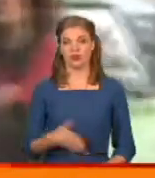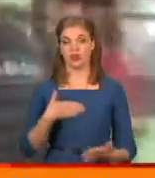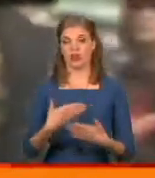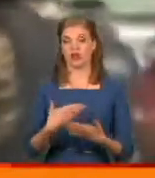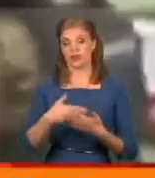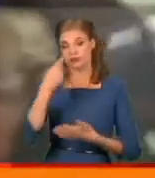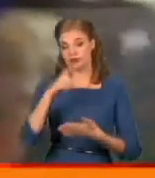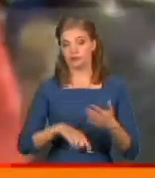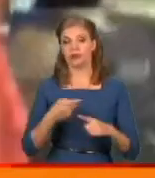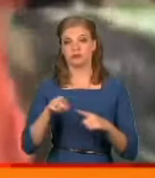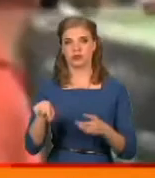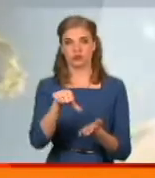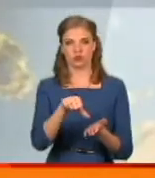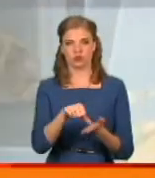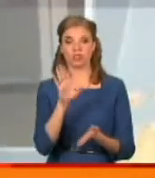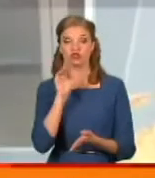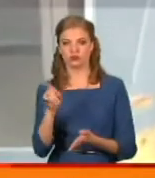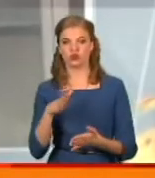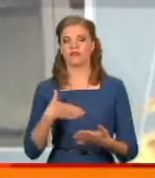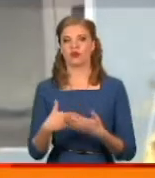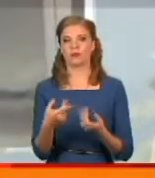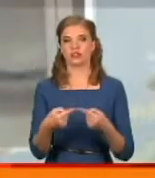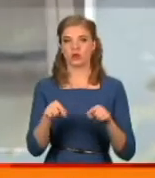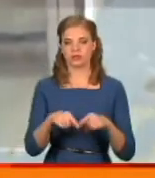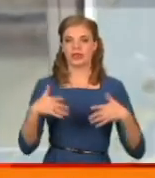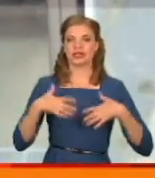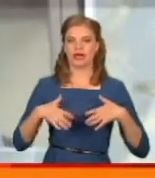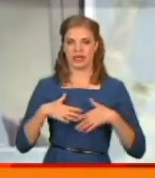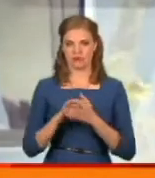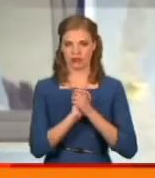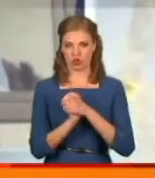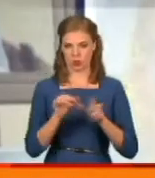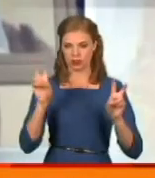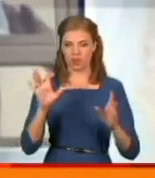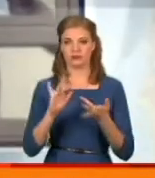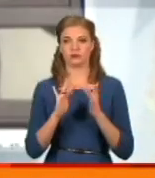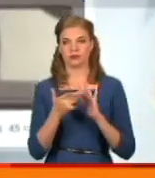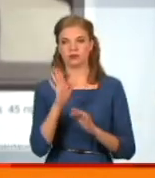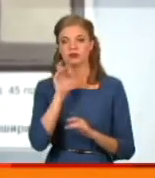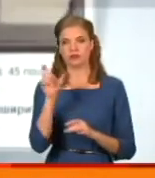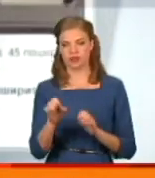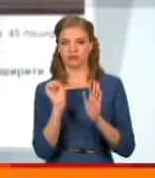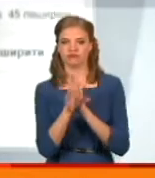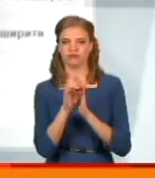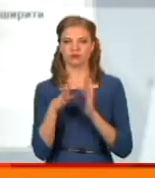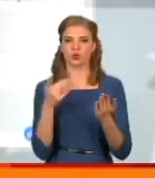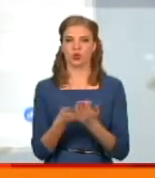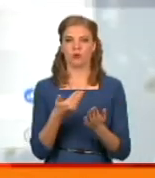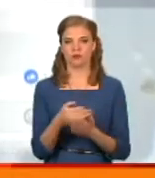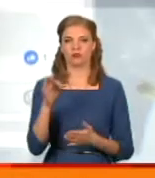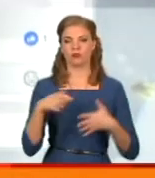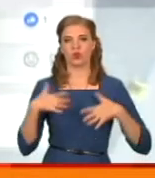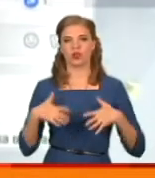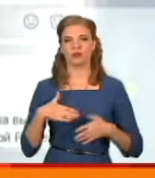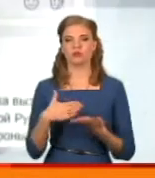Активісти певнять, все через участь дівчини громадської організації «Кримська солідарність». У соцмережах вони висвітлювали новини про